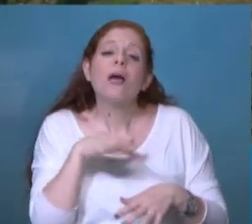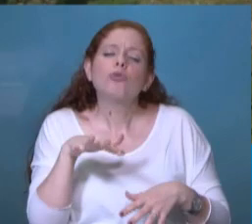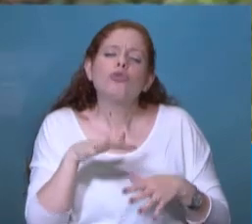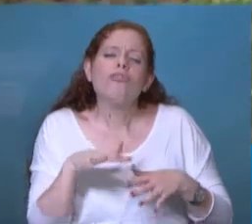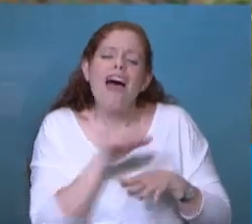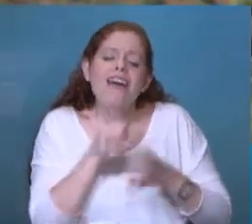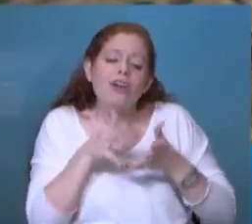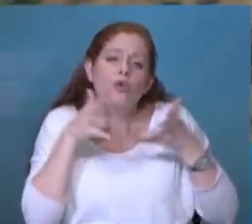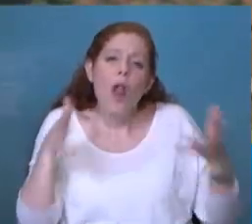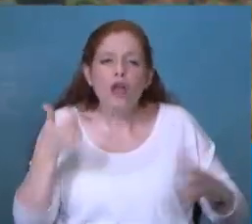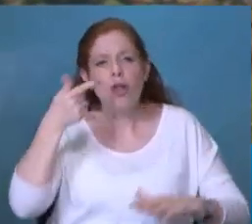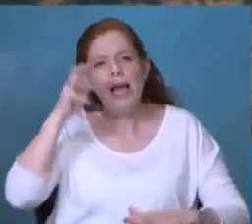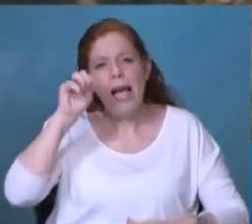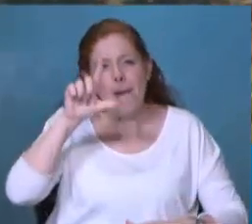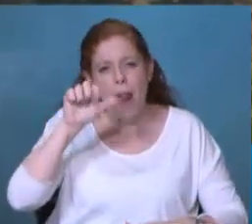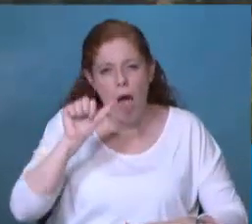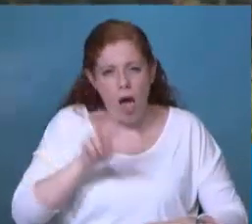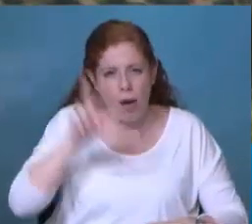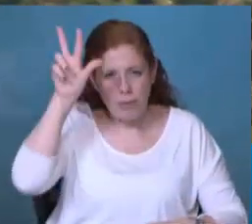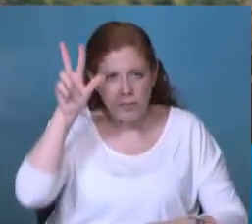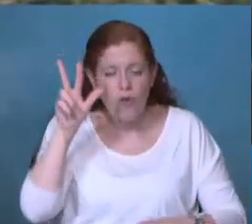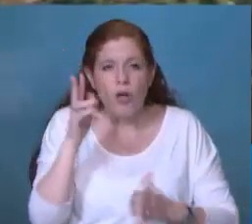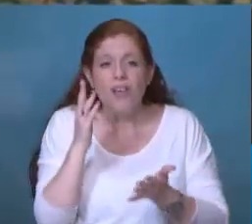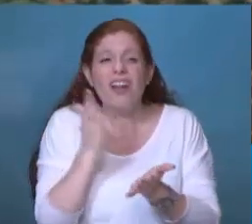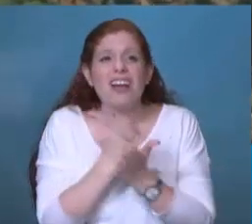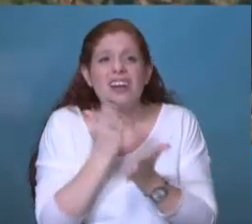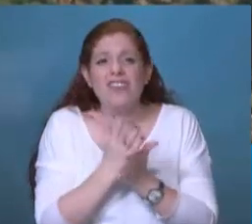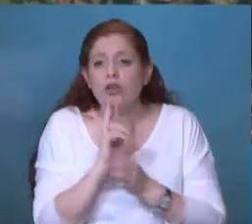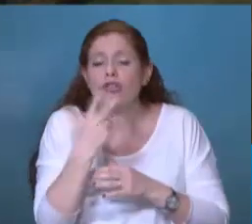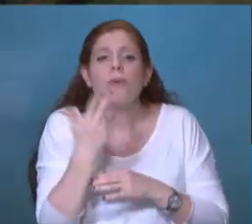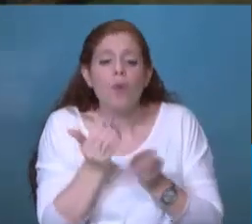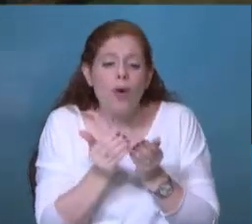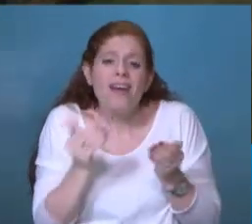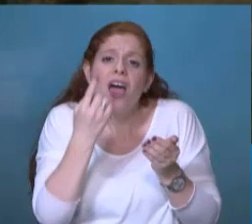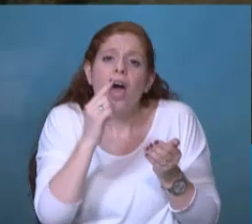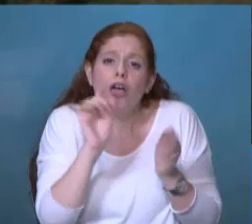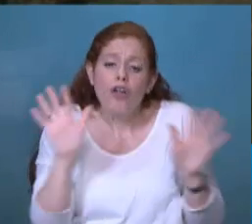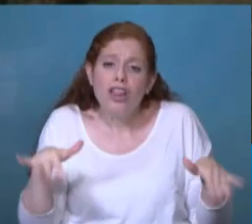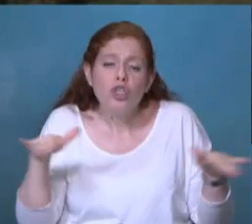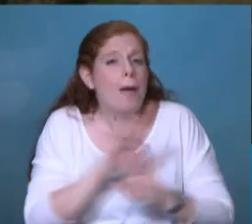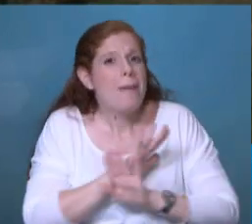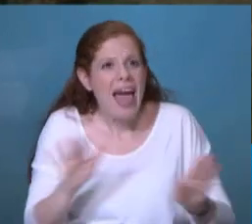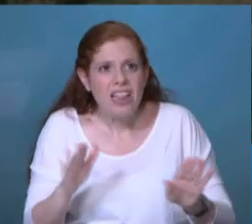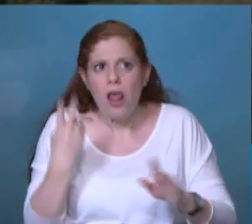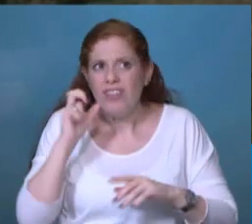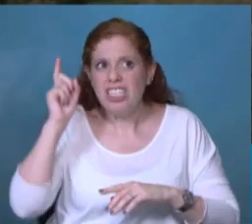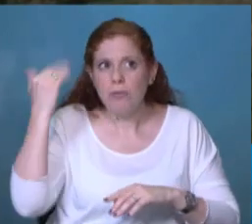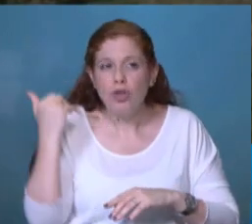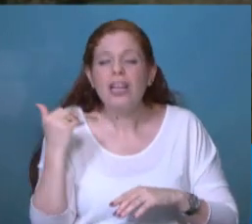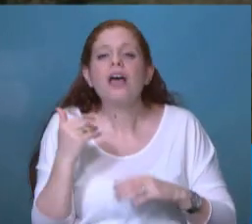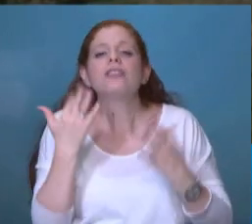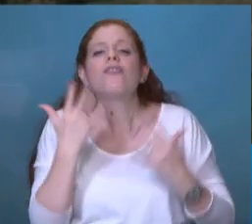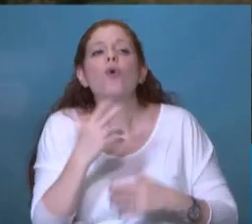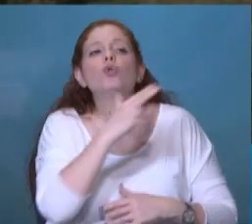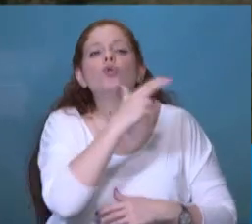של גמלה, אבל כבר 3 שנים שאין כאן אפילו קן אחד של נשרים. לפני 20 שנה עוד נספרו ברחבי הארץ